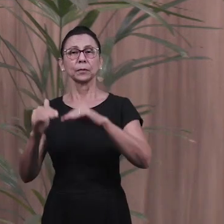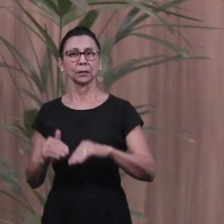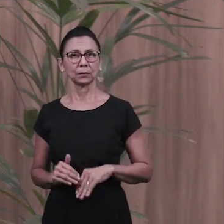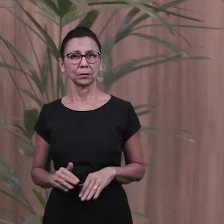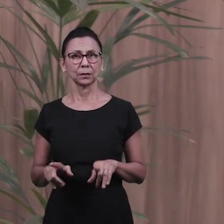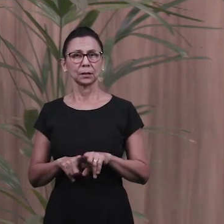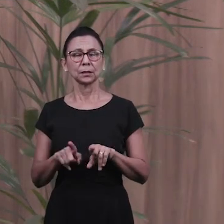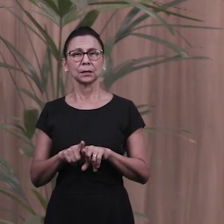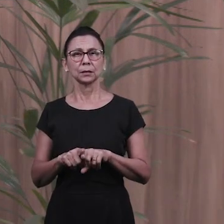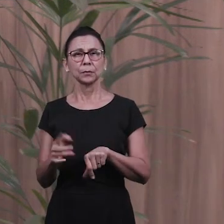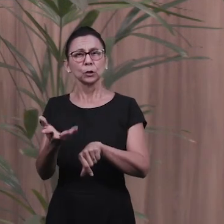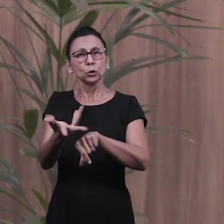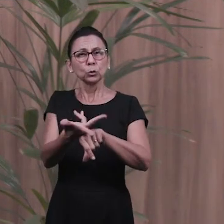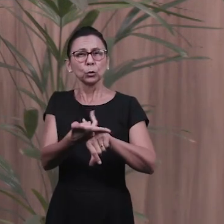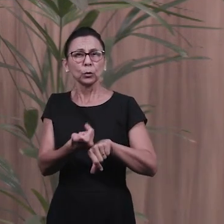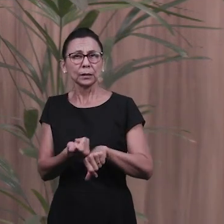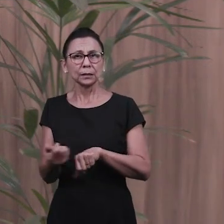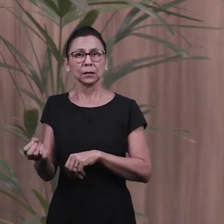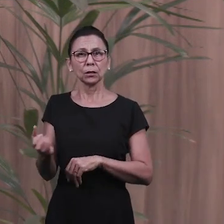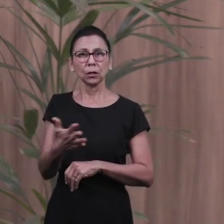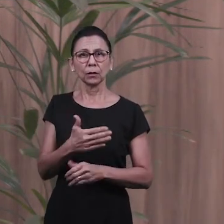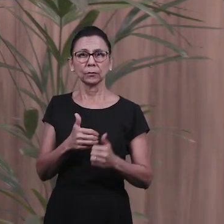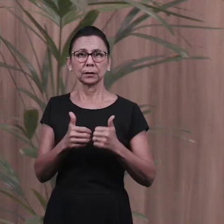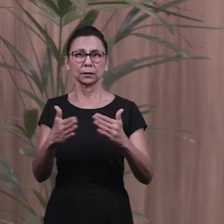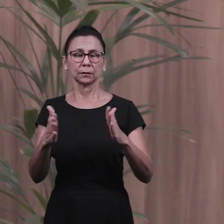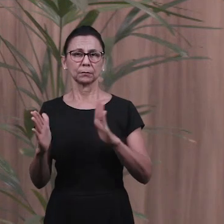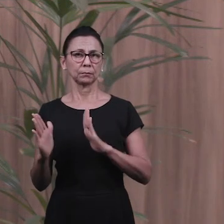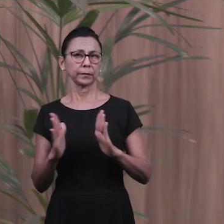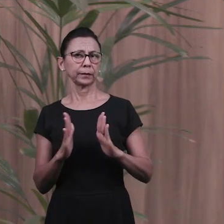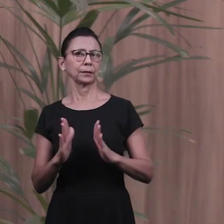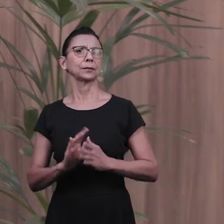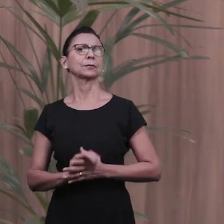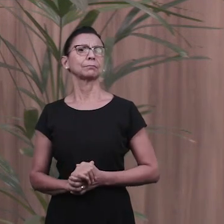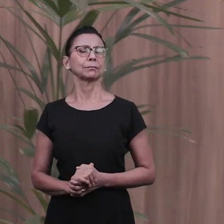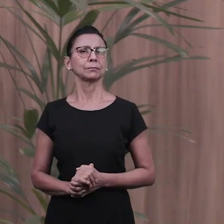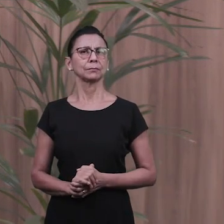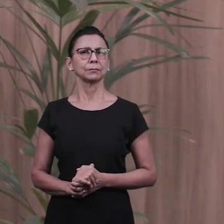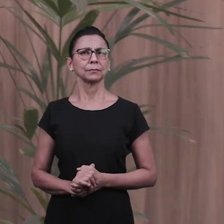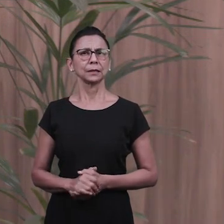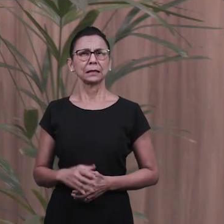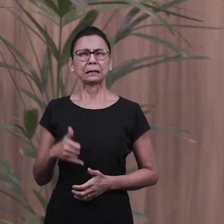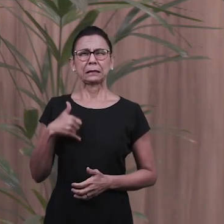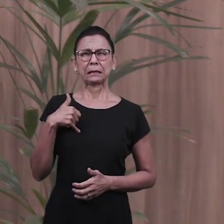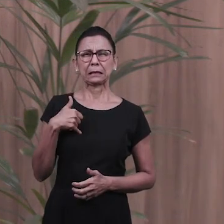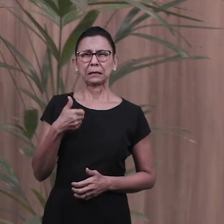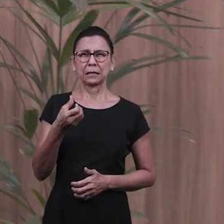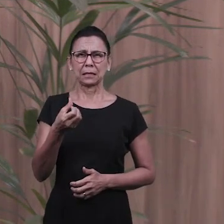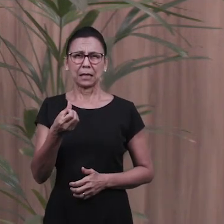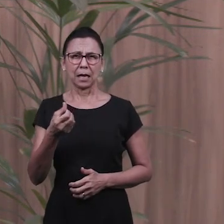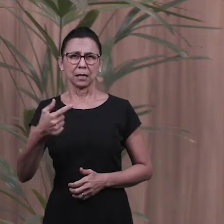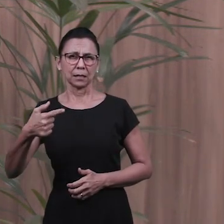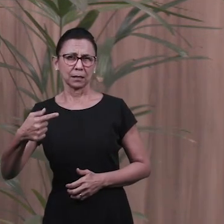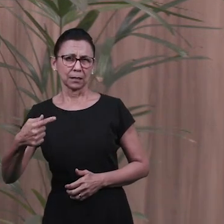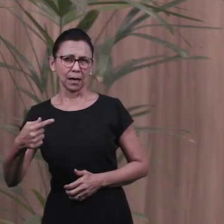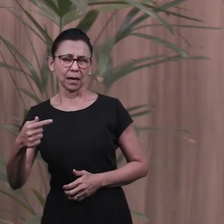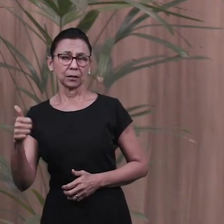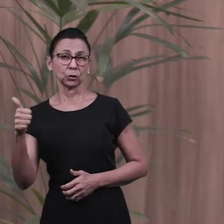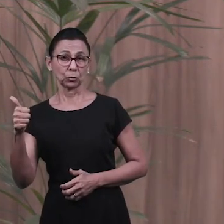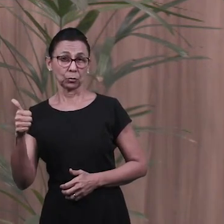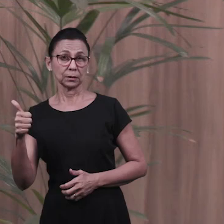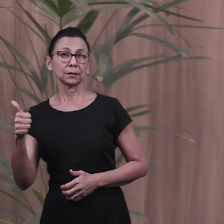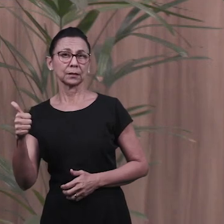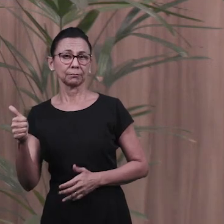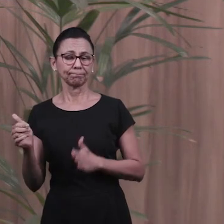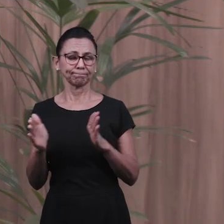principales caractéristiques de développement et nouvelles conquêtes qui commencent en cette période? Donc, la tranche d'âge 11,